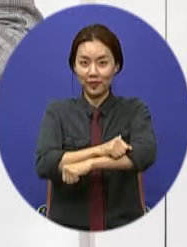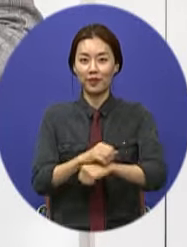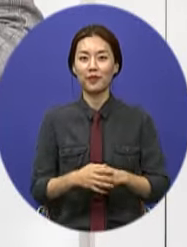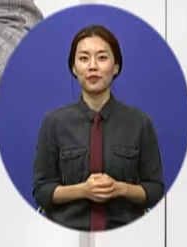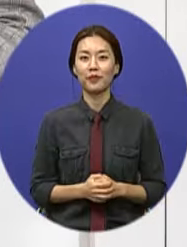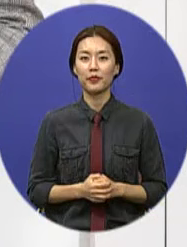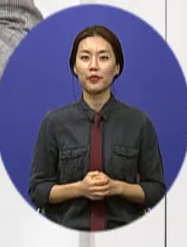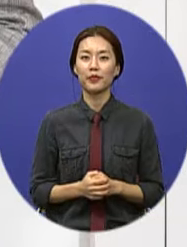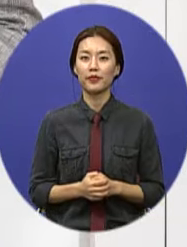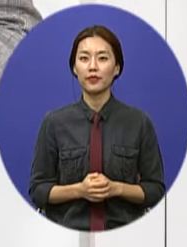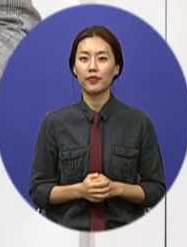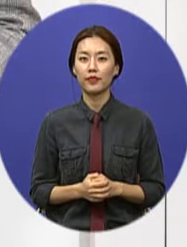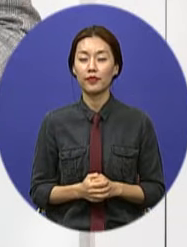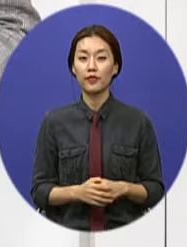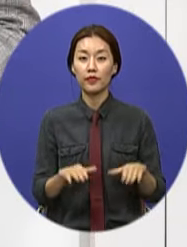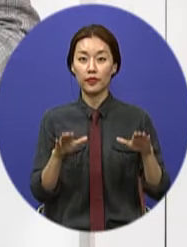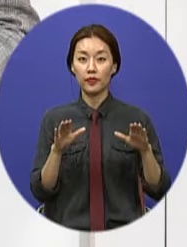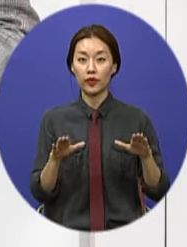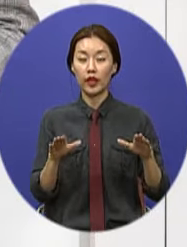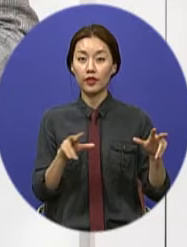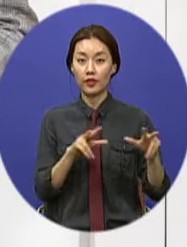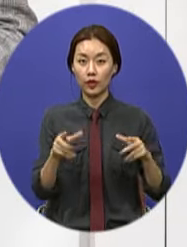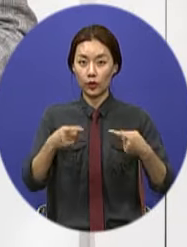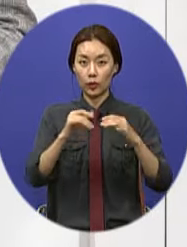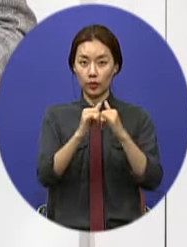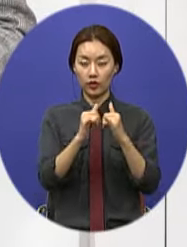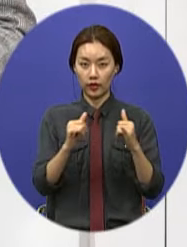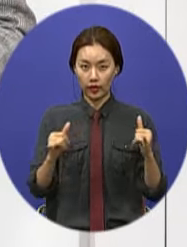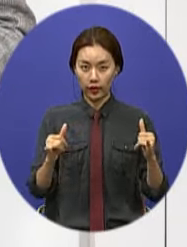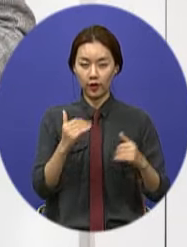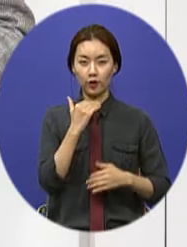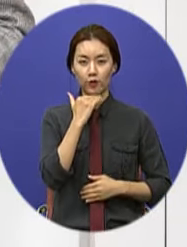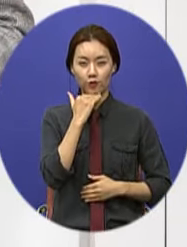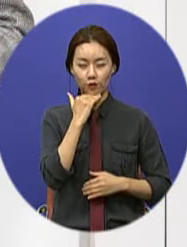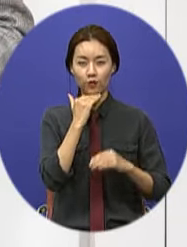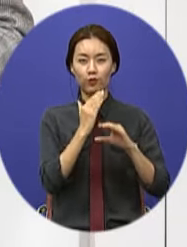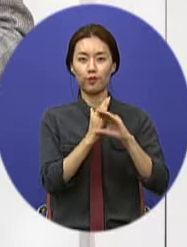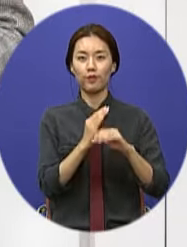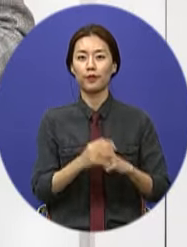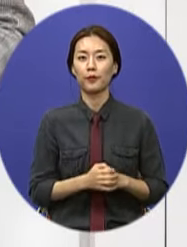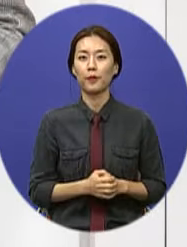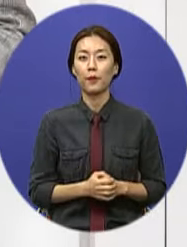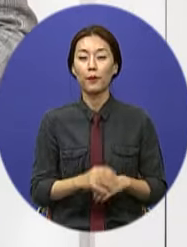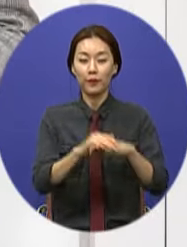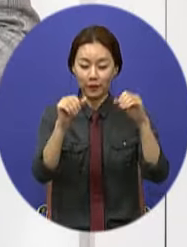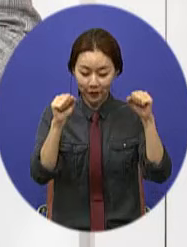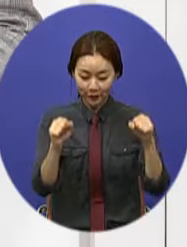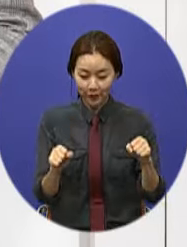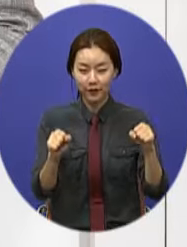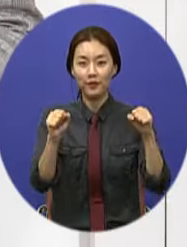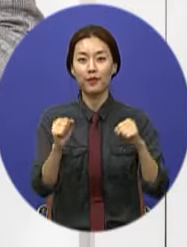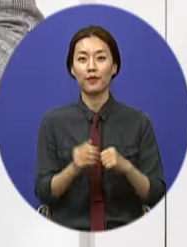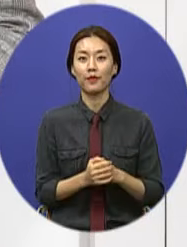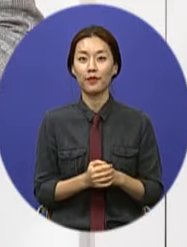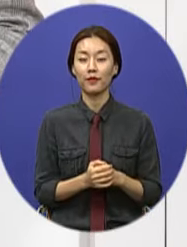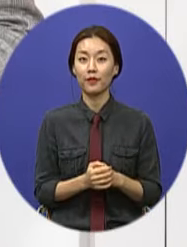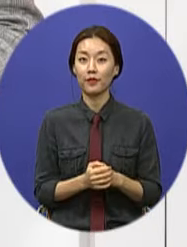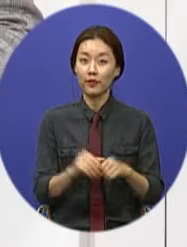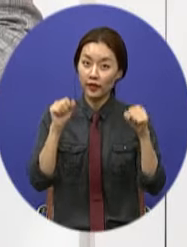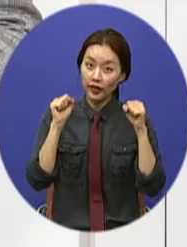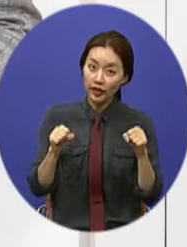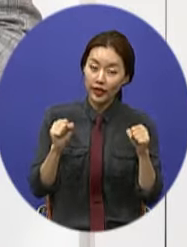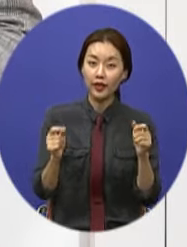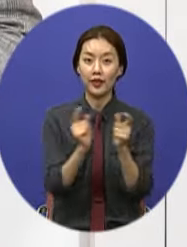잘해주셨습니다. 네. 자, 이번에는 즉석 참여자분이 또 기다리시고 계시네요. 네, 안녕하세요. 예,